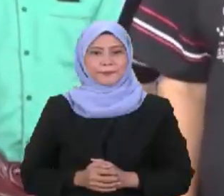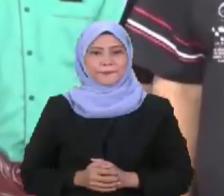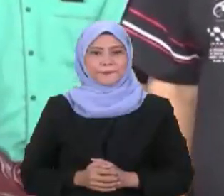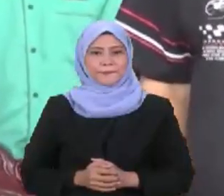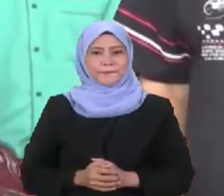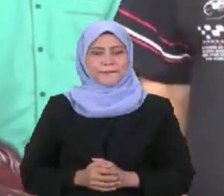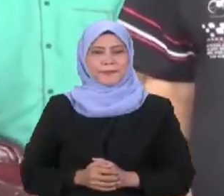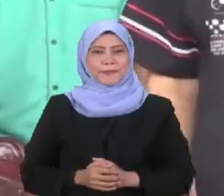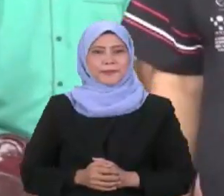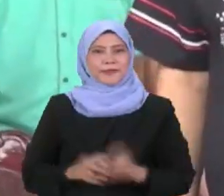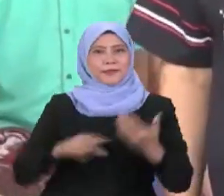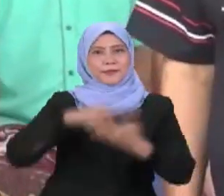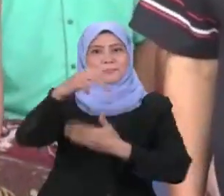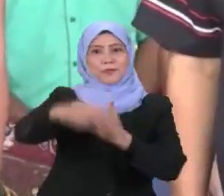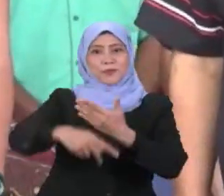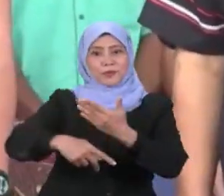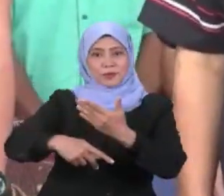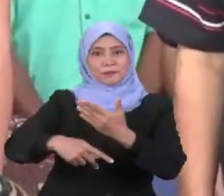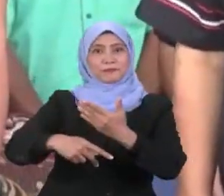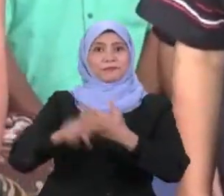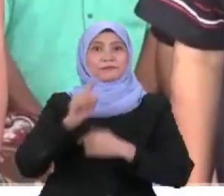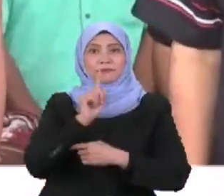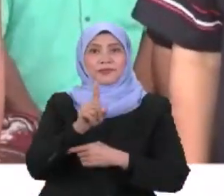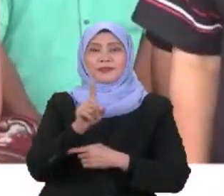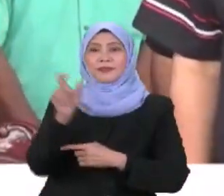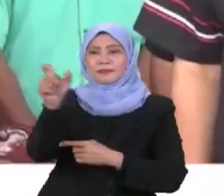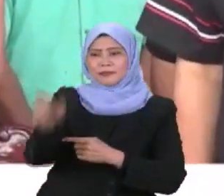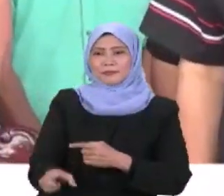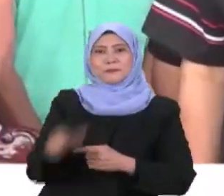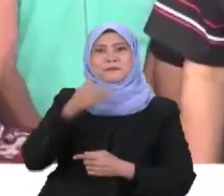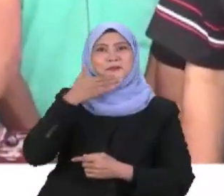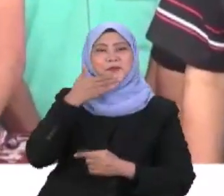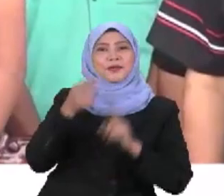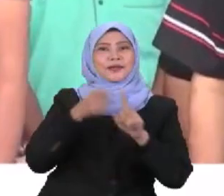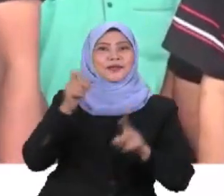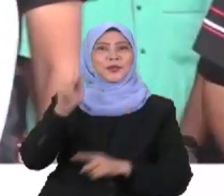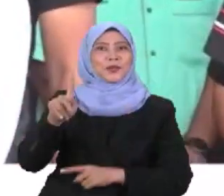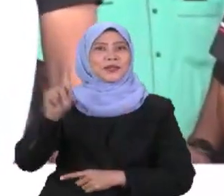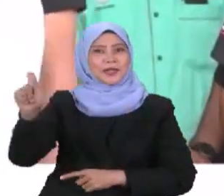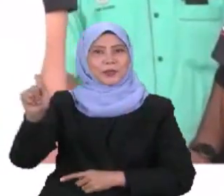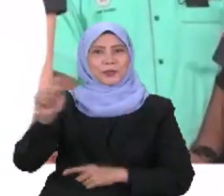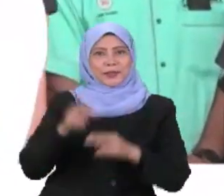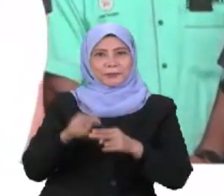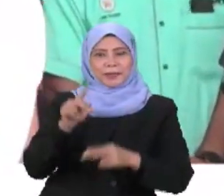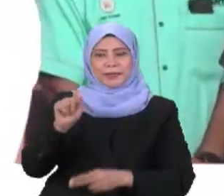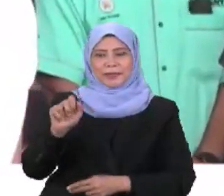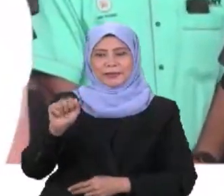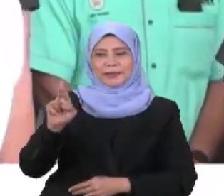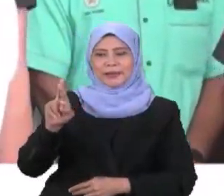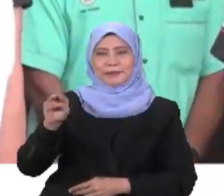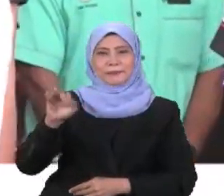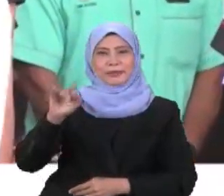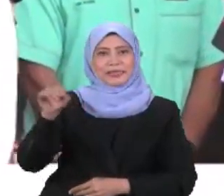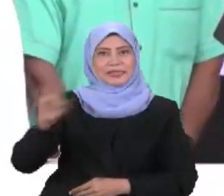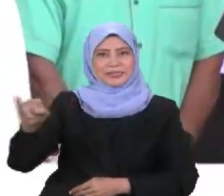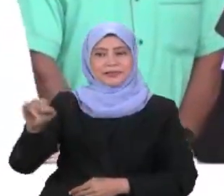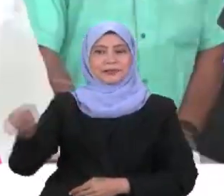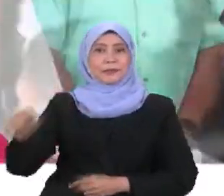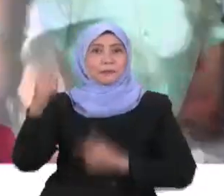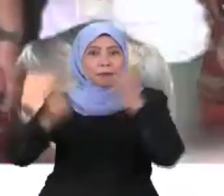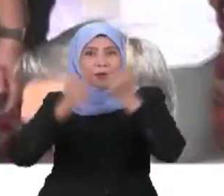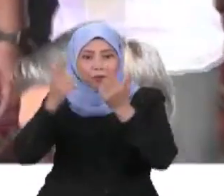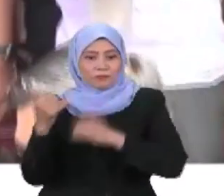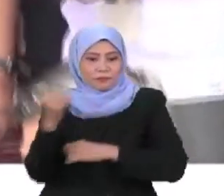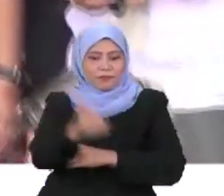di dalam itu melulu sih program tersebut Seorang pemuda dari Kuala Terengganu Muhammad hari misi diumumkan Sebagai pengunjung Bertuah